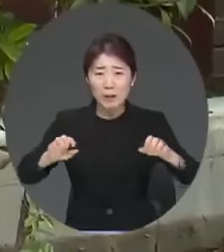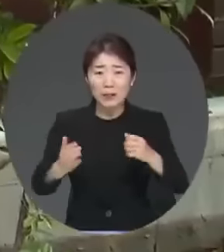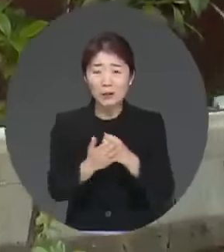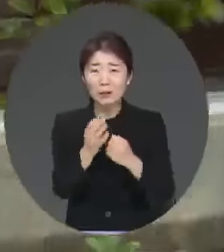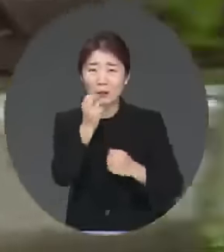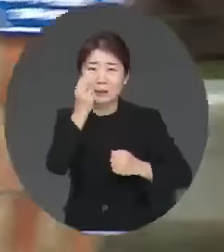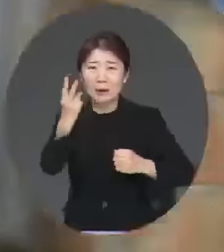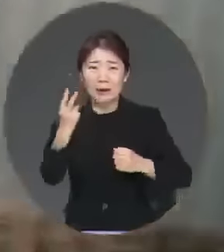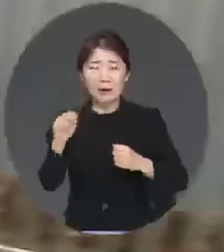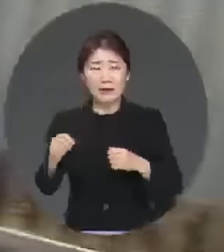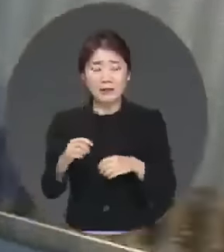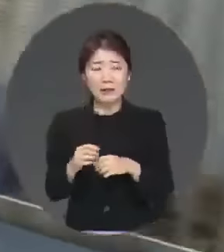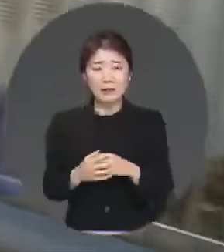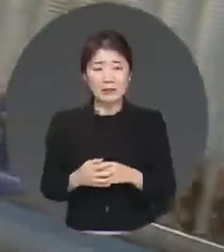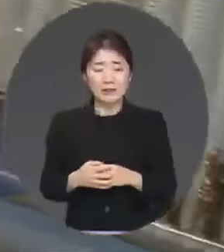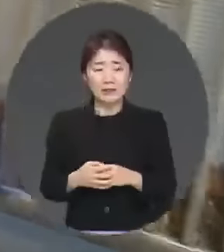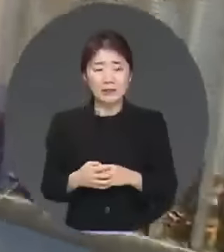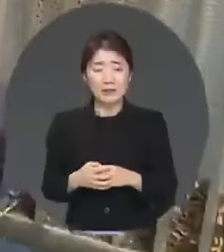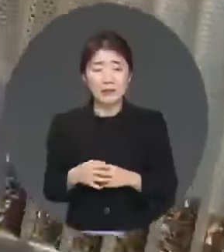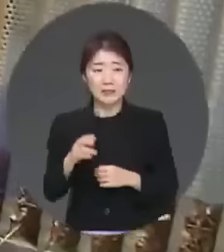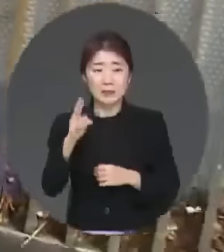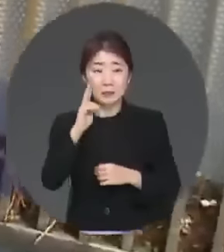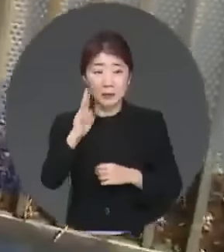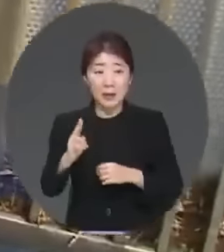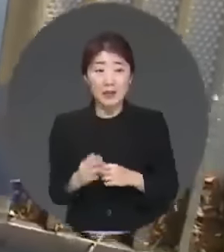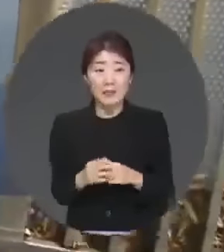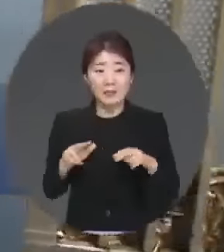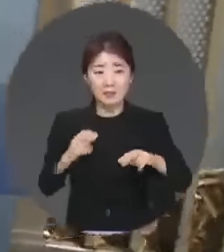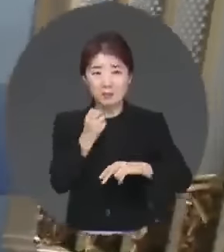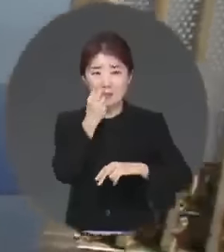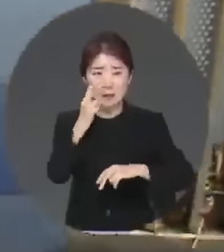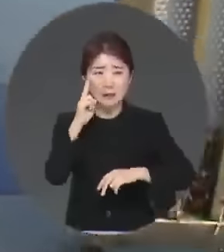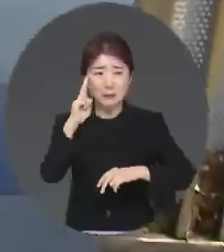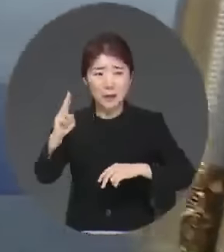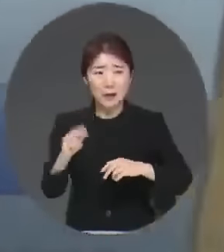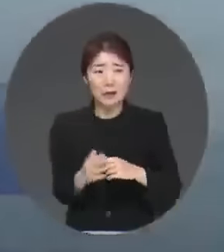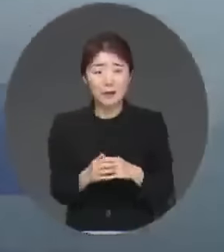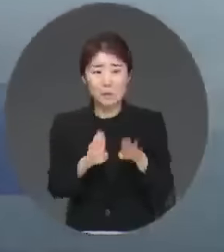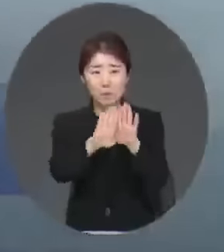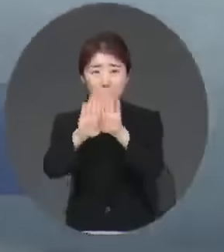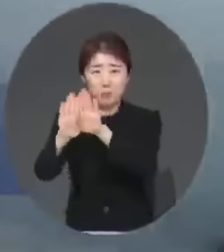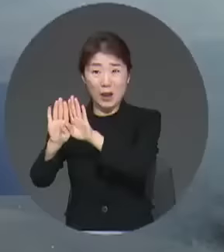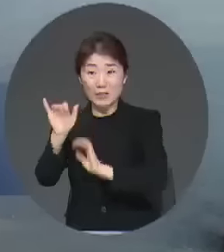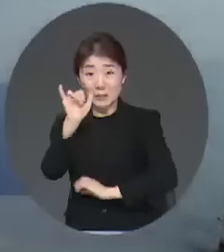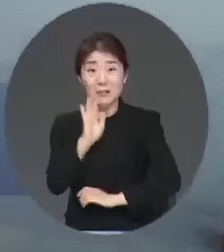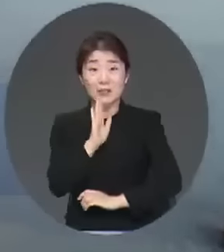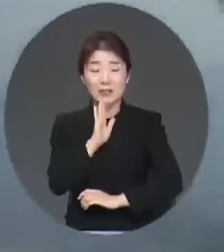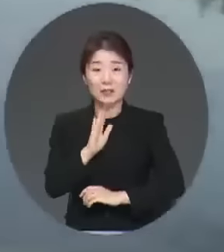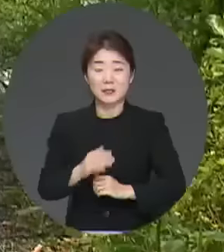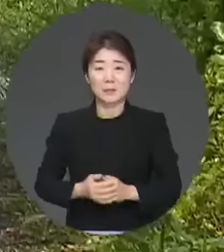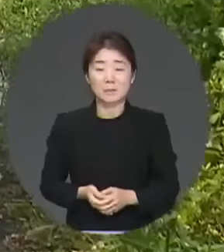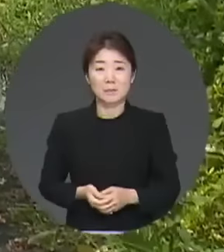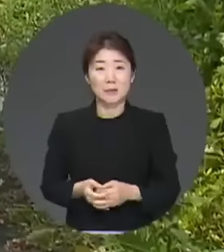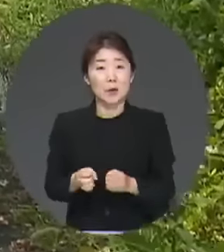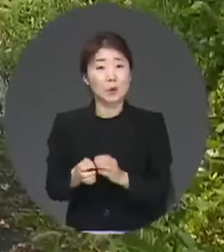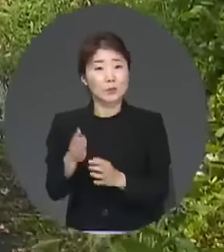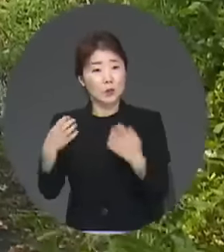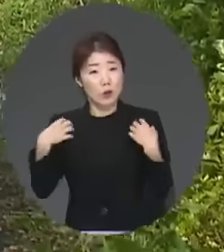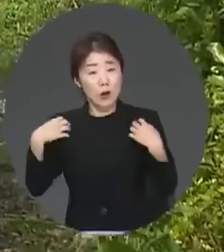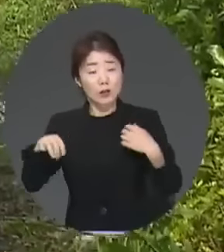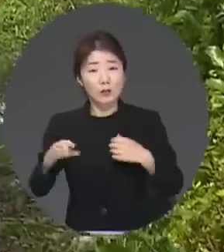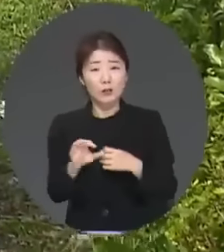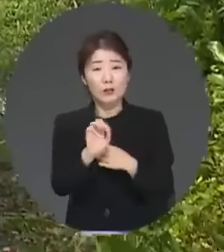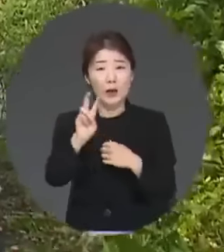호소했습니다. 이제 나야. 지금 냄새는 지금 아직도 많이 나요. 지금 사무실 문 닫고 계시겠네. 네, 맞죠. 창원시는